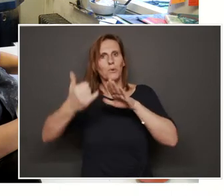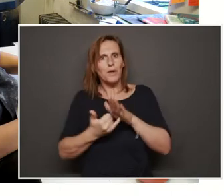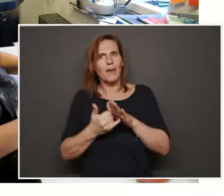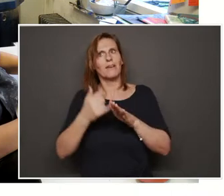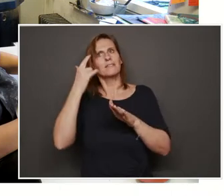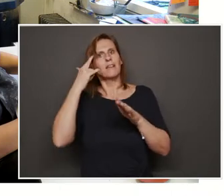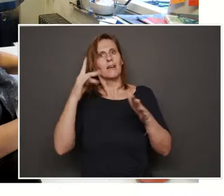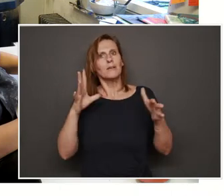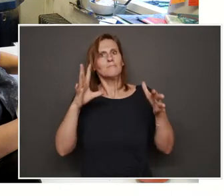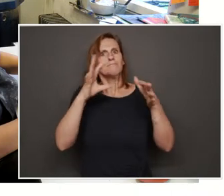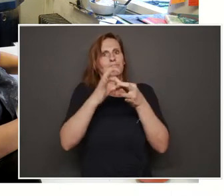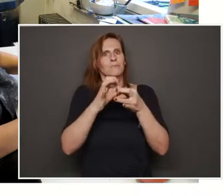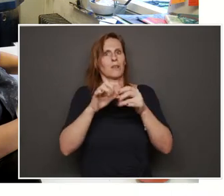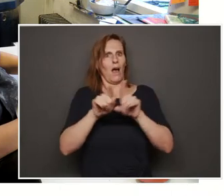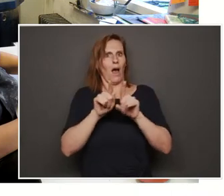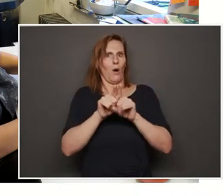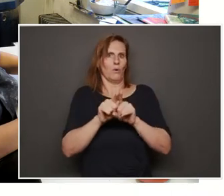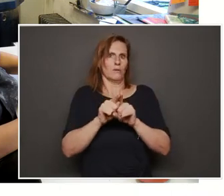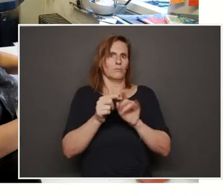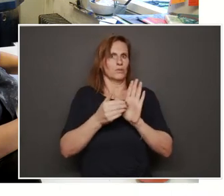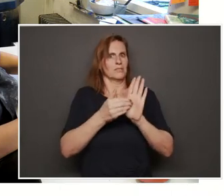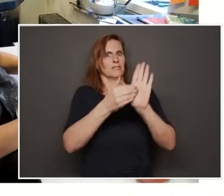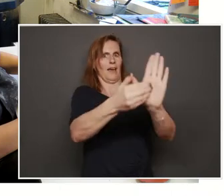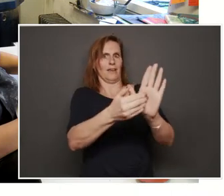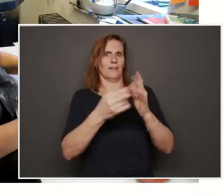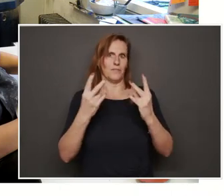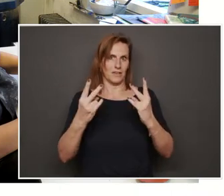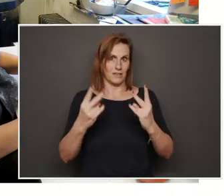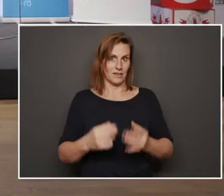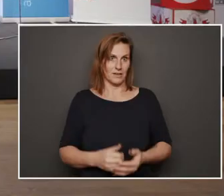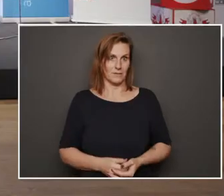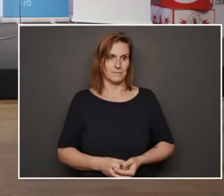sehr wert, in den Vordergrund zu stellen.